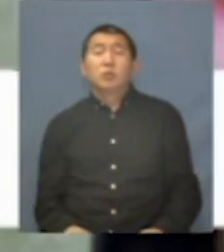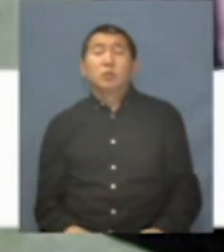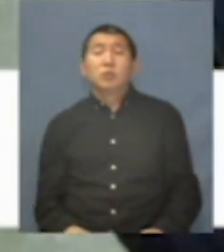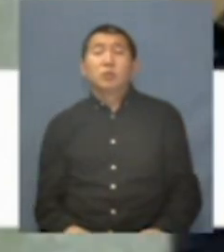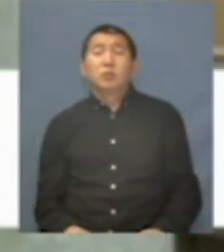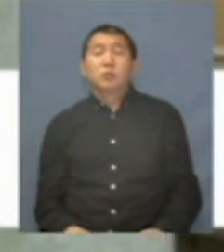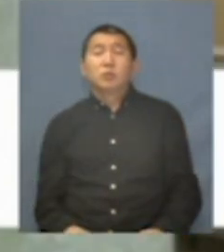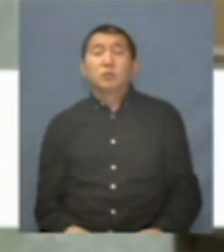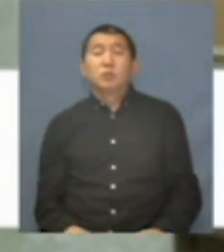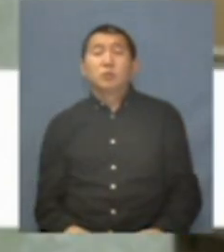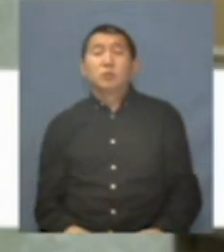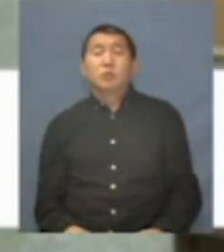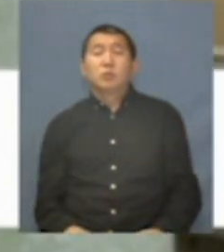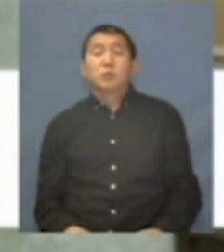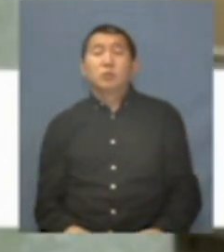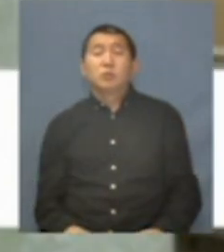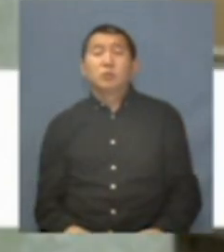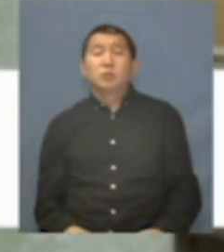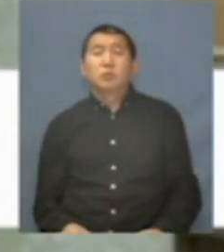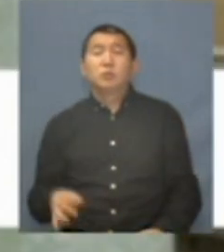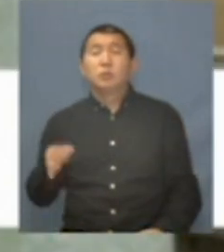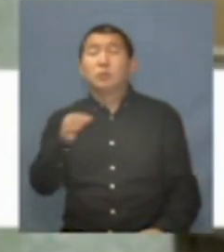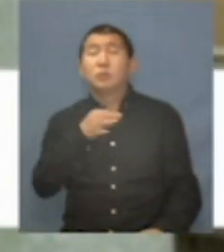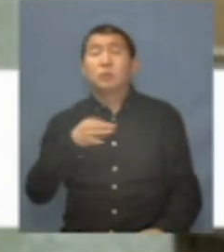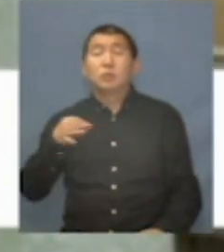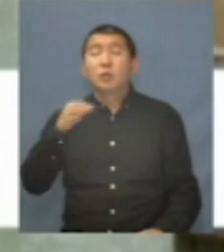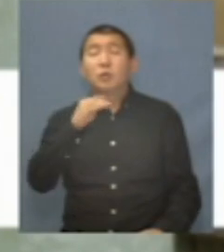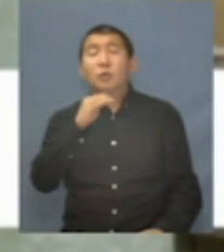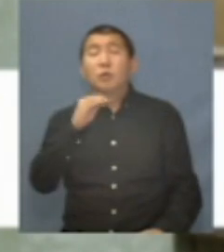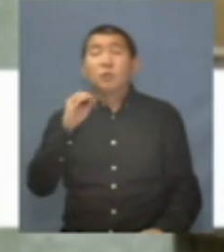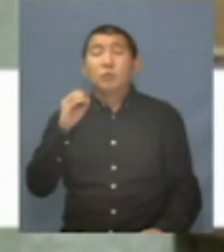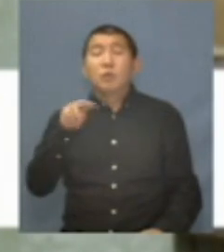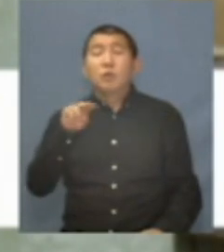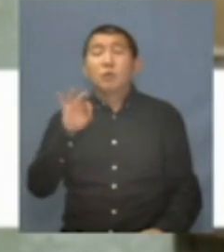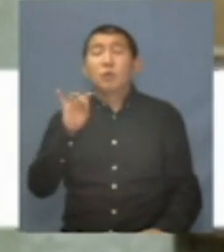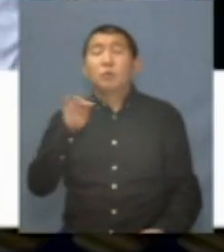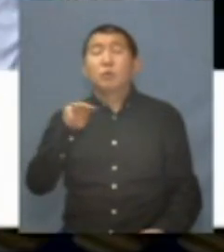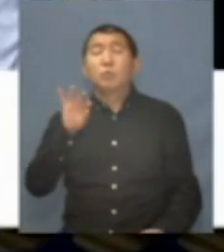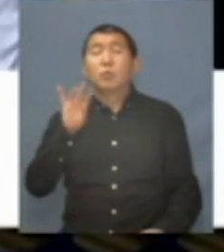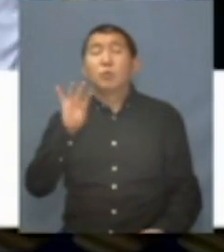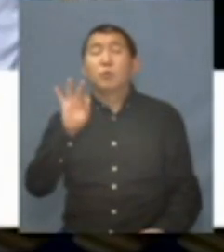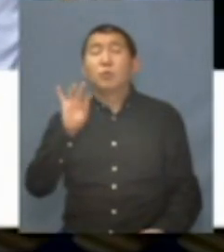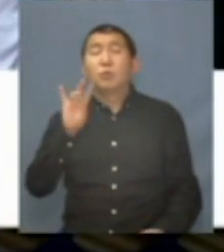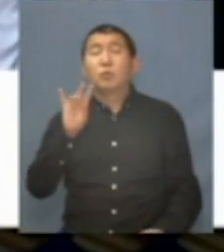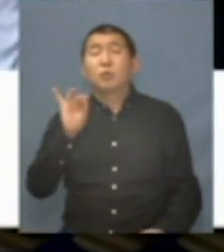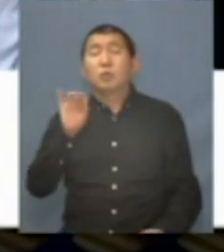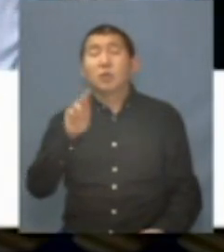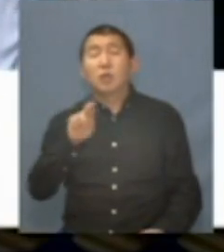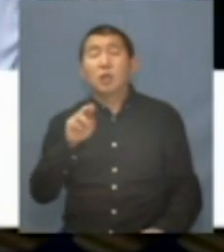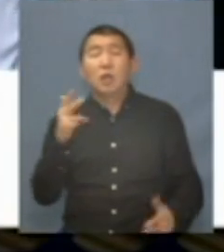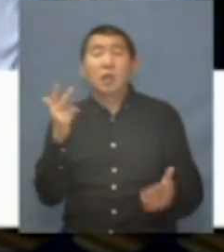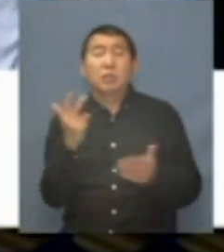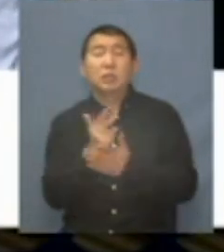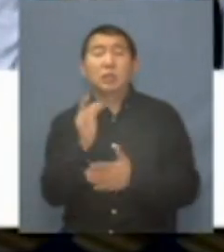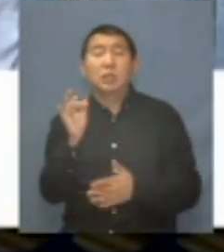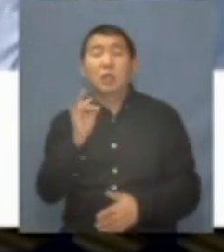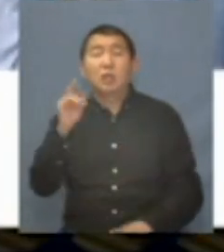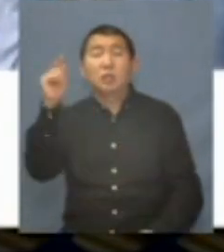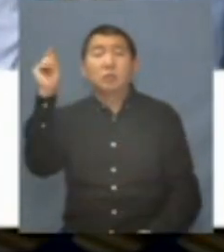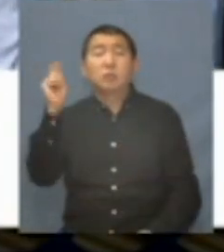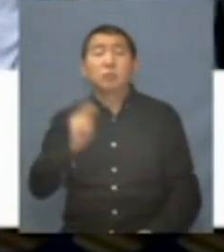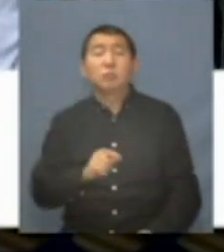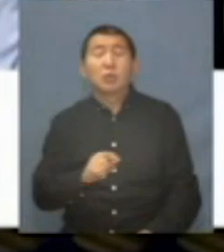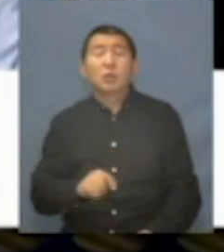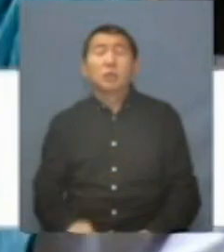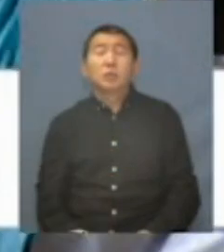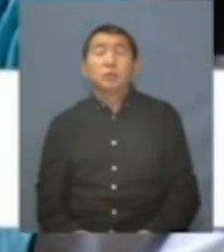Бесігі» областная филармония «Эртисконцерт» к нам приезжает уже третий раз. Более 50 артистов поздравили присутствующих